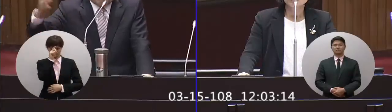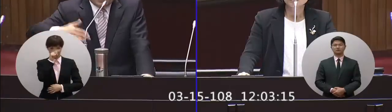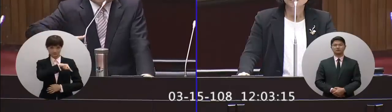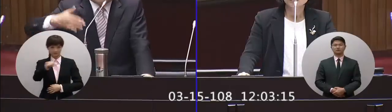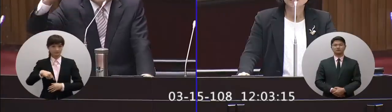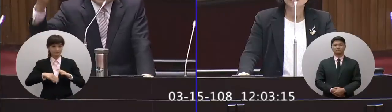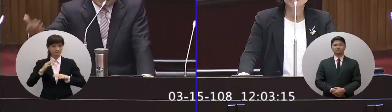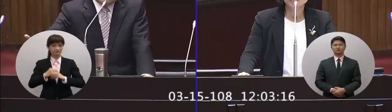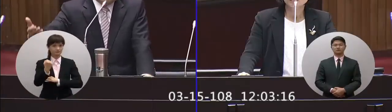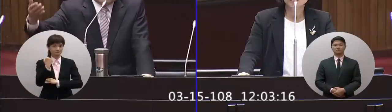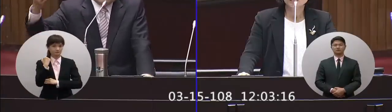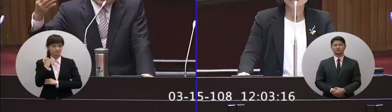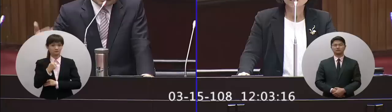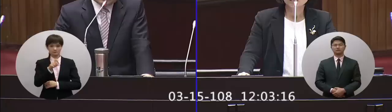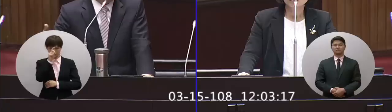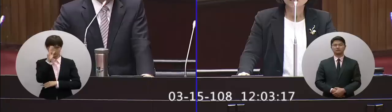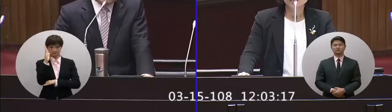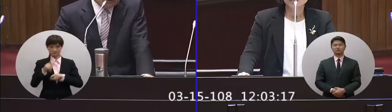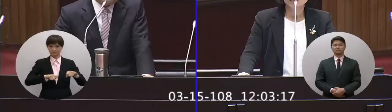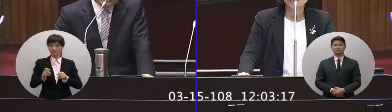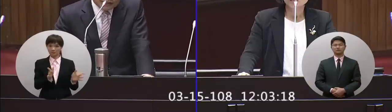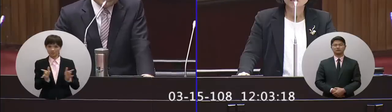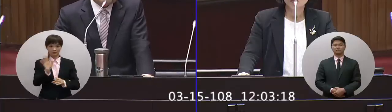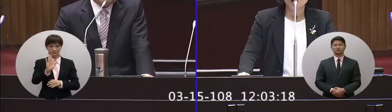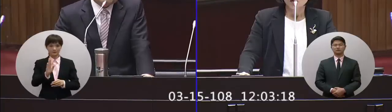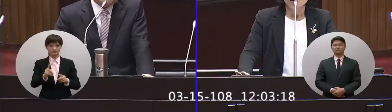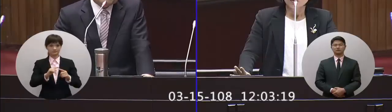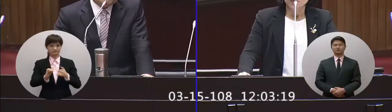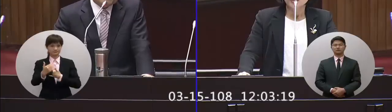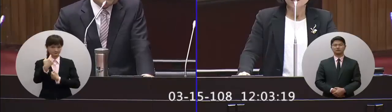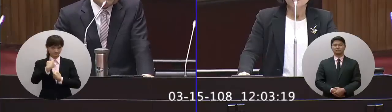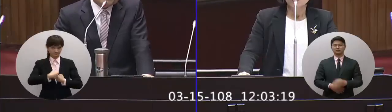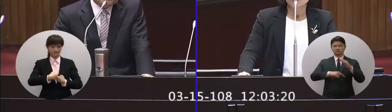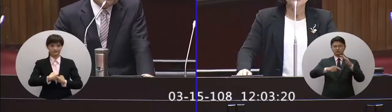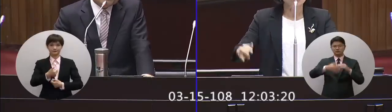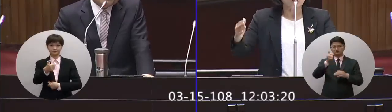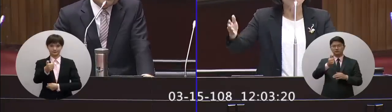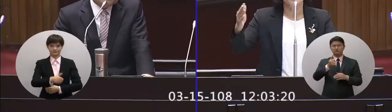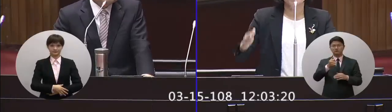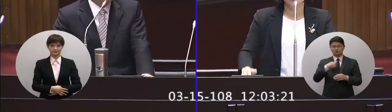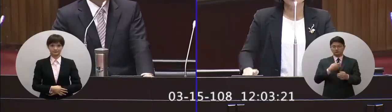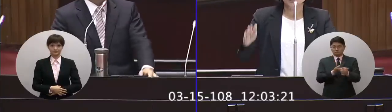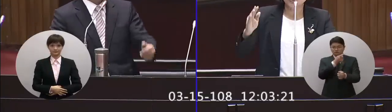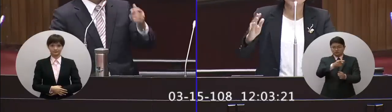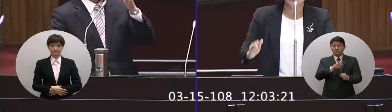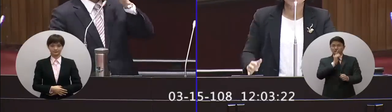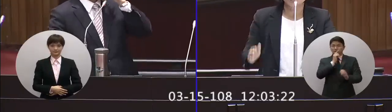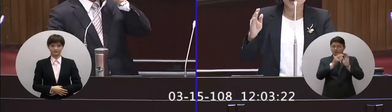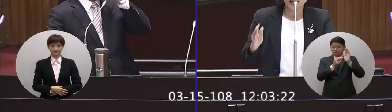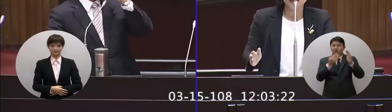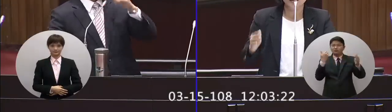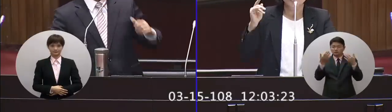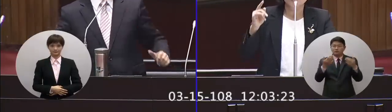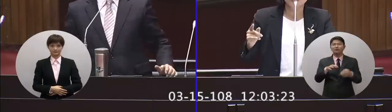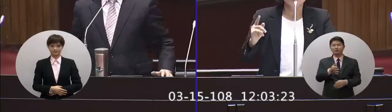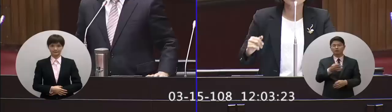要变来变去，让人民信任政府。谢谢 院长，我让你充分的表述，正是因为